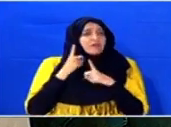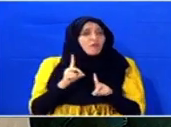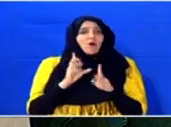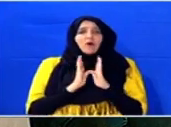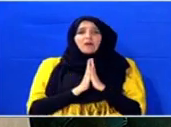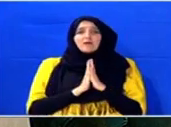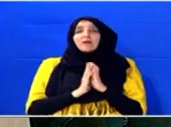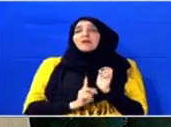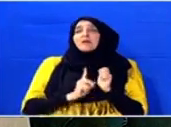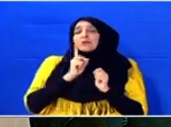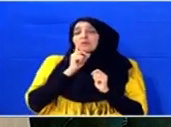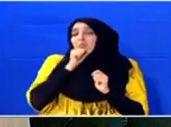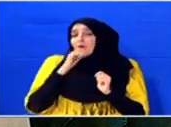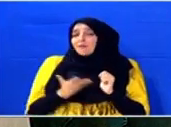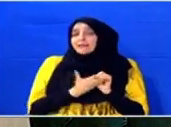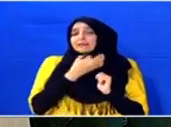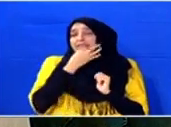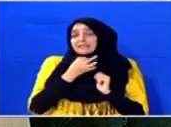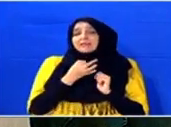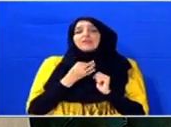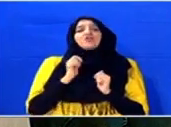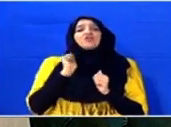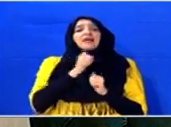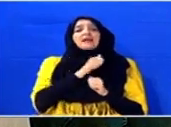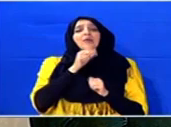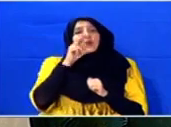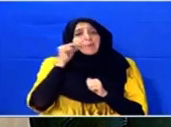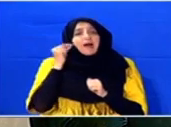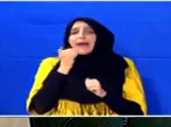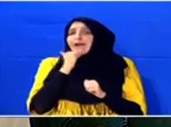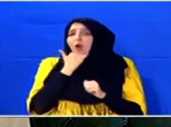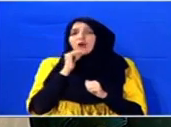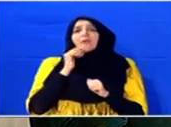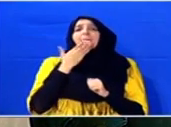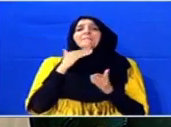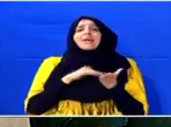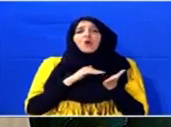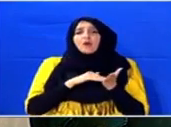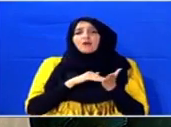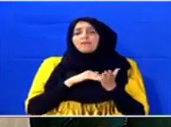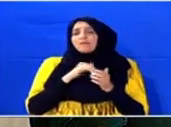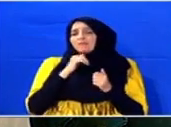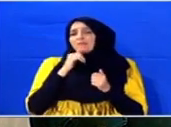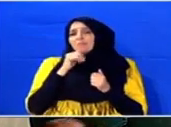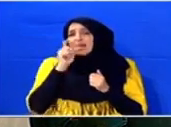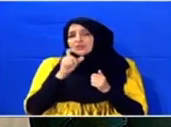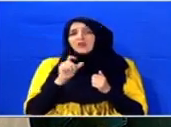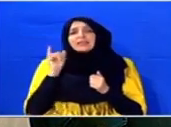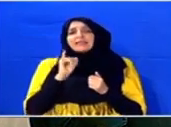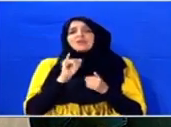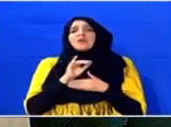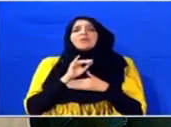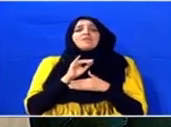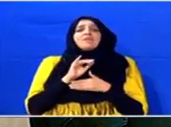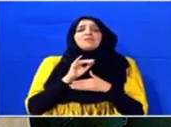القلب كله بني ادم خطابه اذا كان الاب بتاعك اصر على رفضه